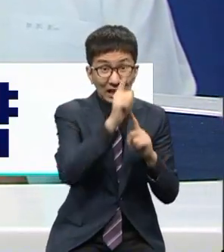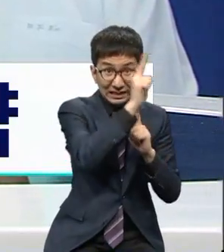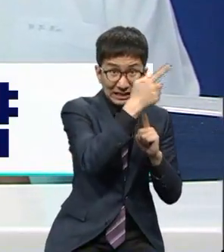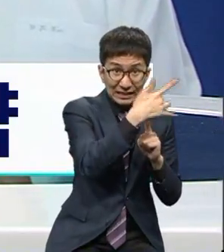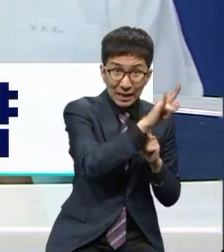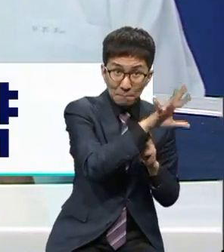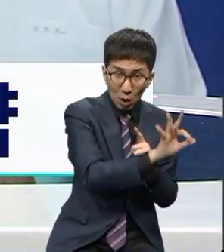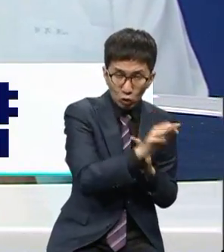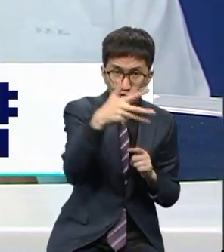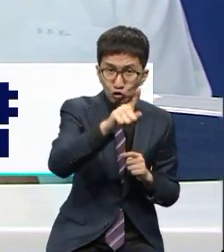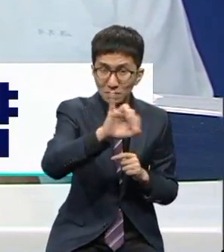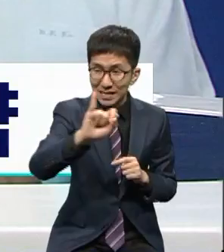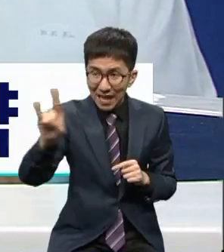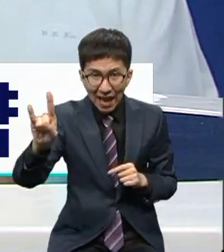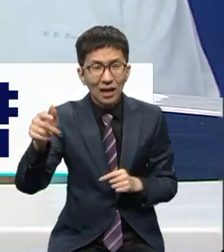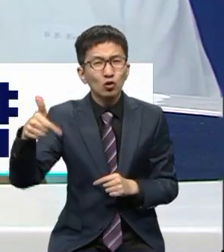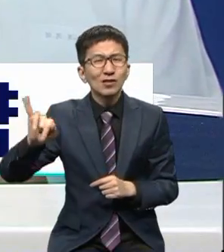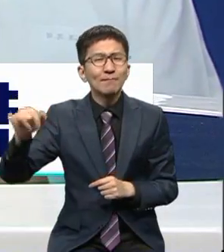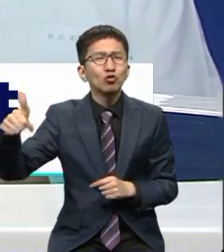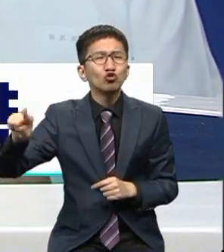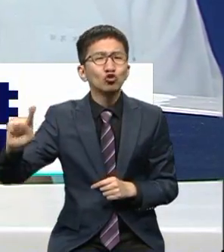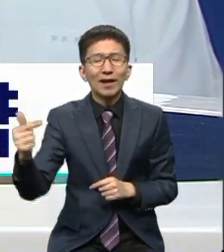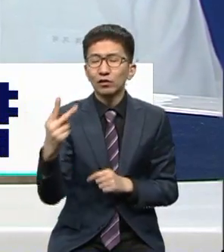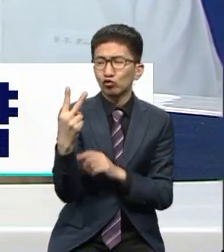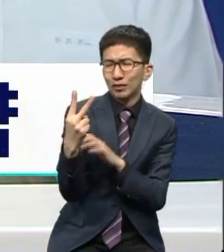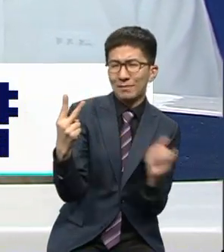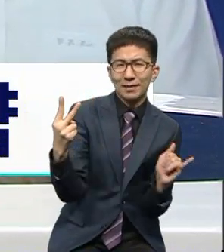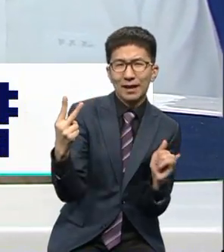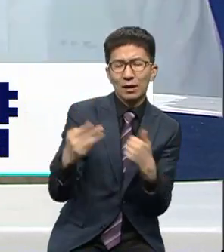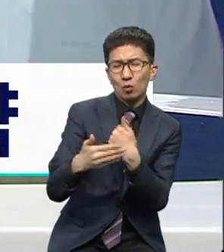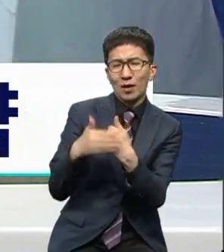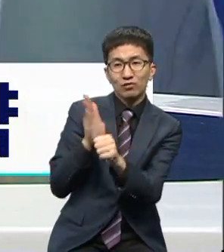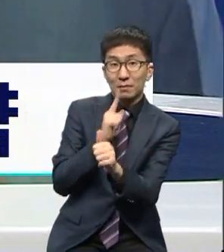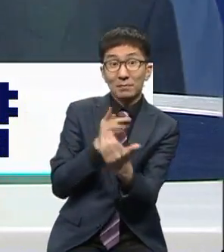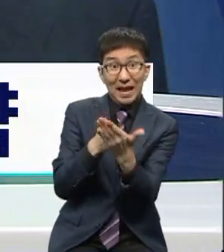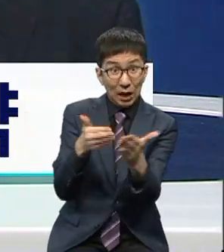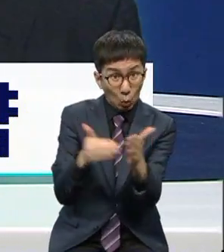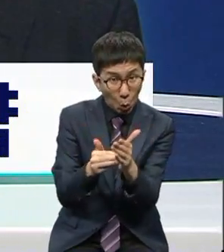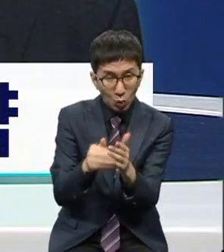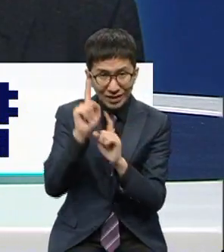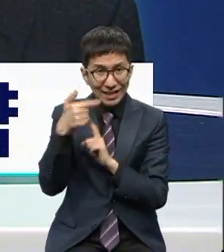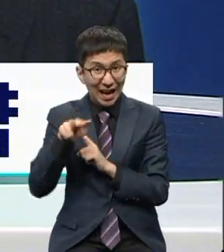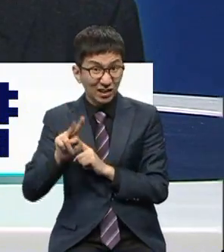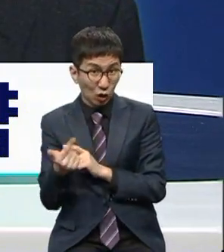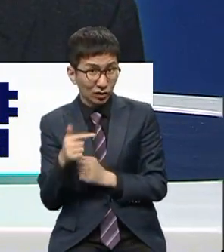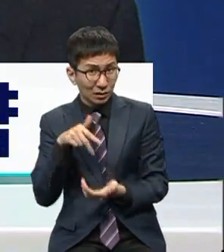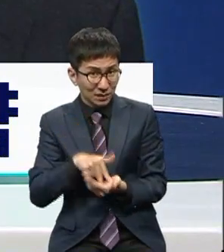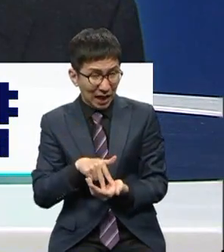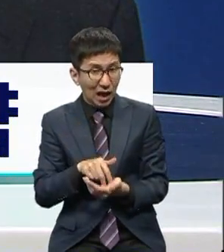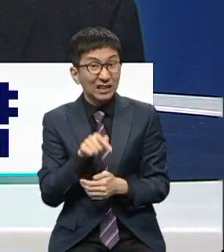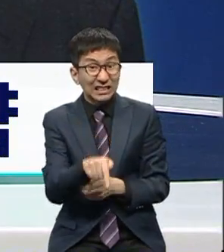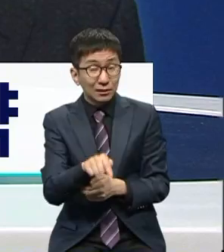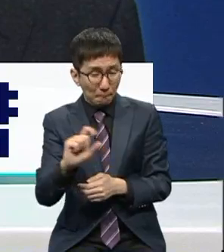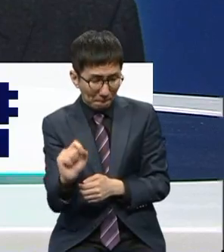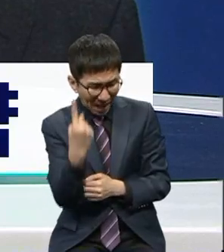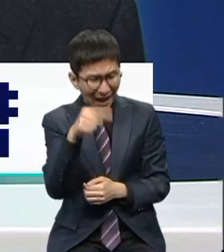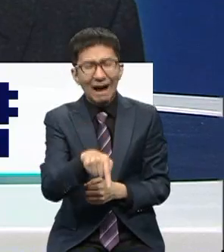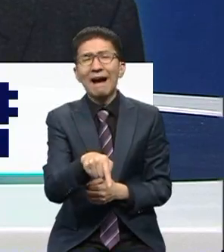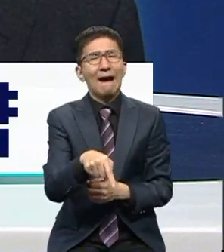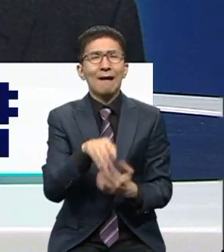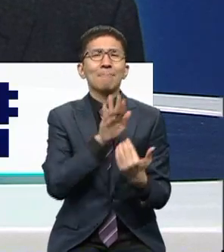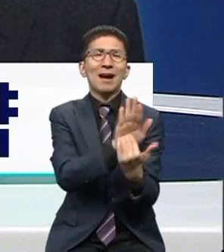추미애, 김두관 두 후보에게 공동 대응을 제안했고 이낙연 후보는 이른바 화천대유